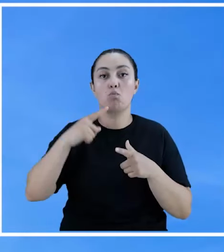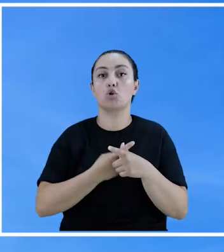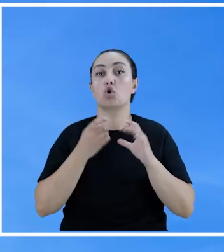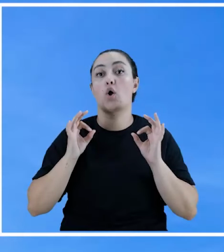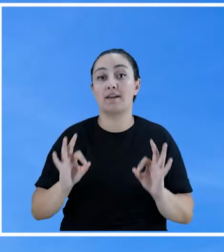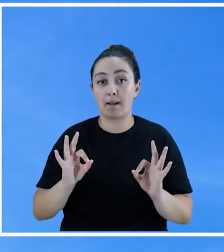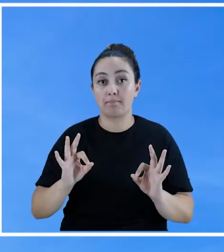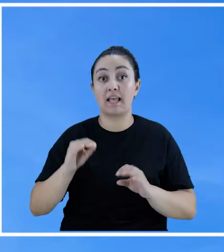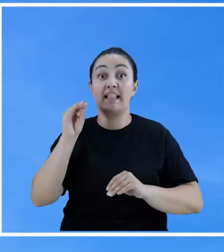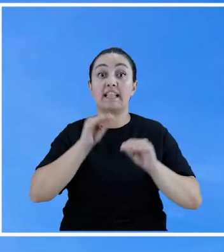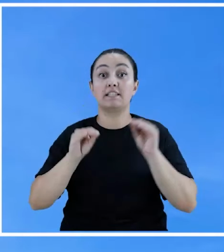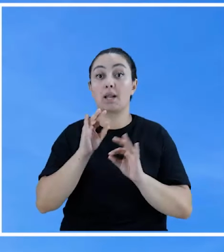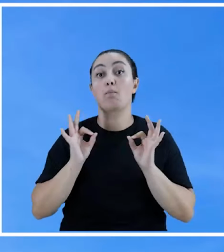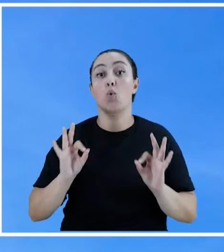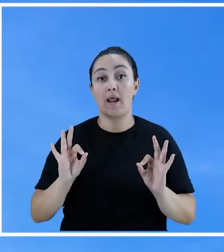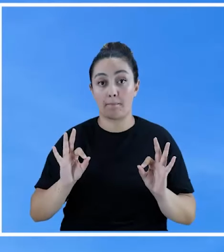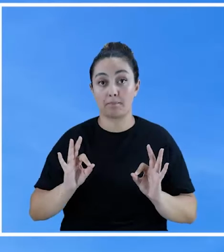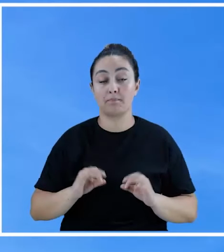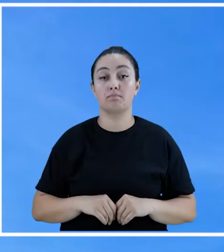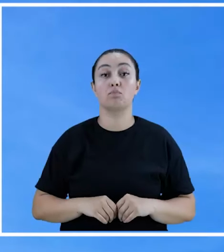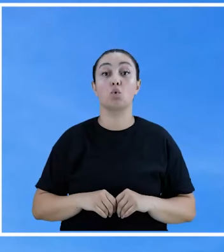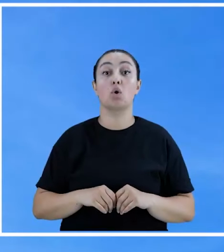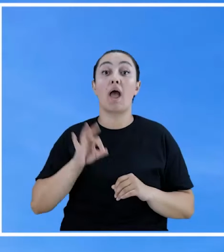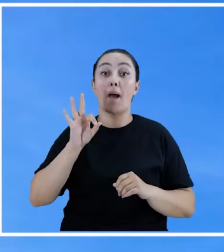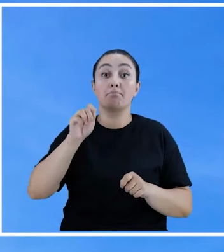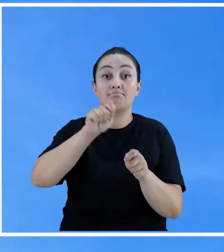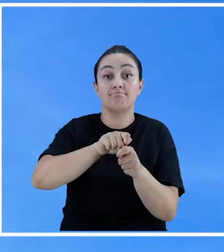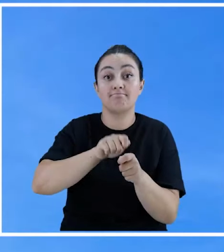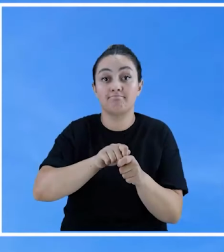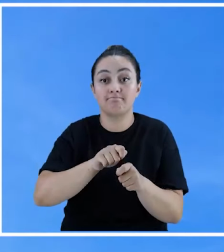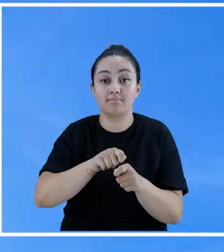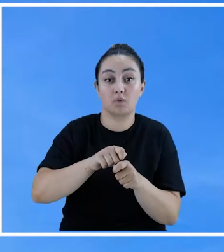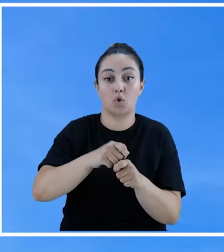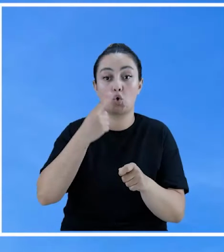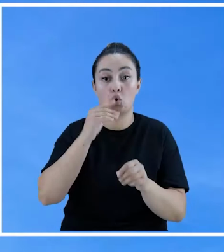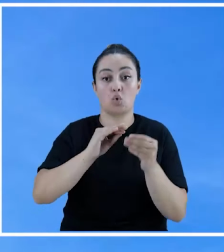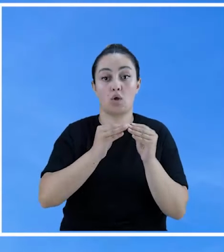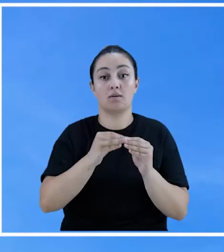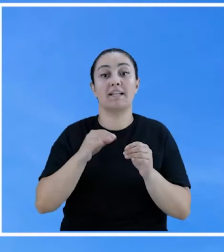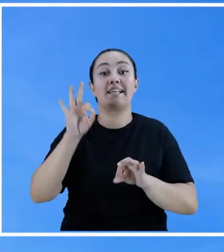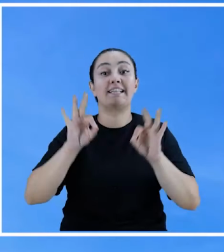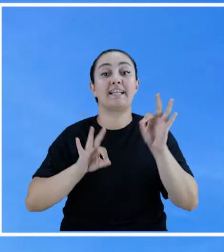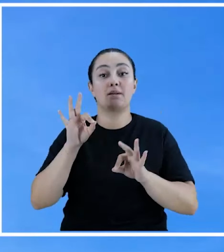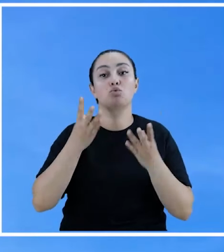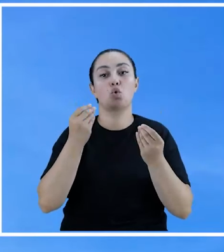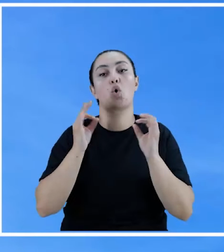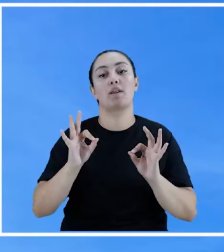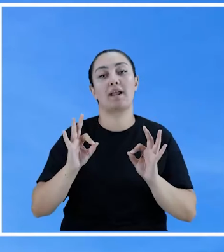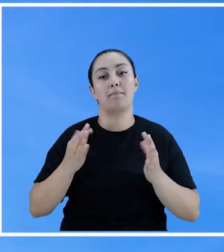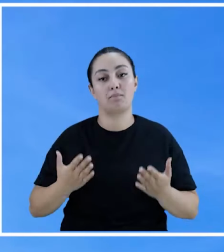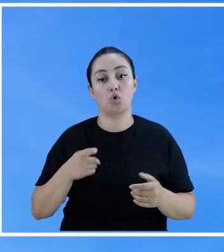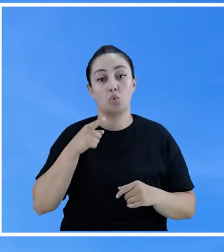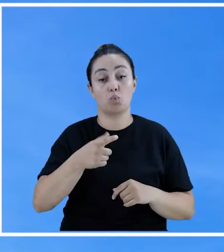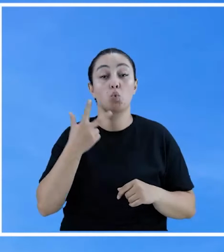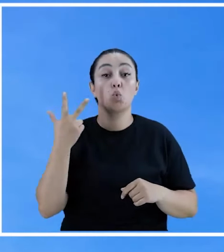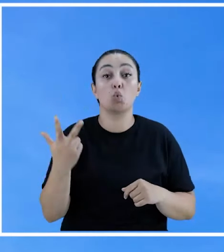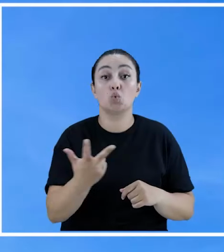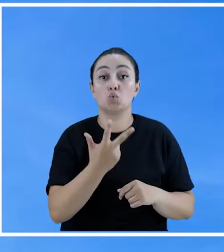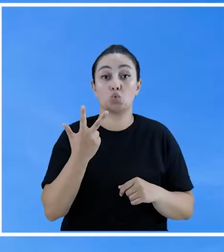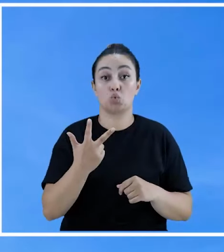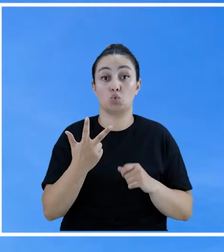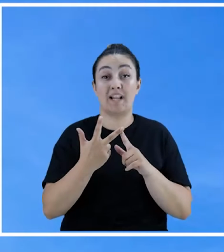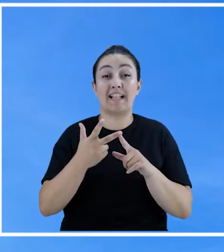proje önemli, tasarımı çok önemli, uygulama imalat aşaması önemli ve denetim, kontrol çok önemli. Bu